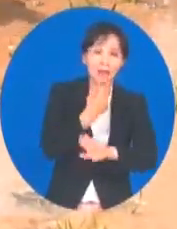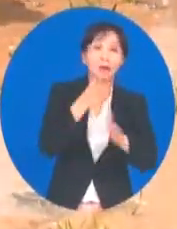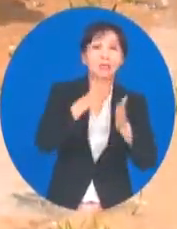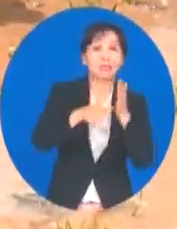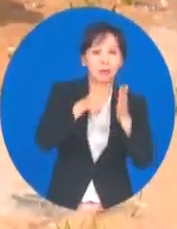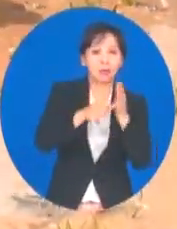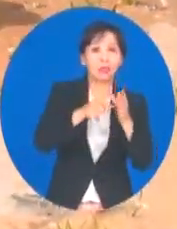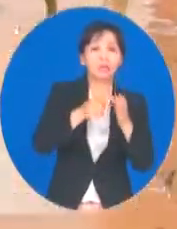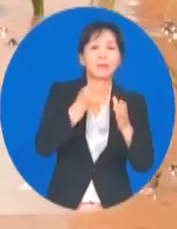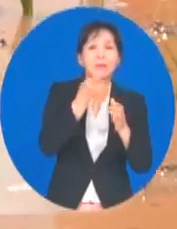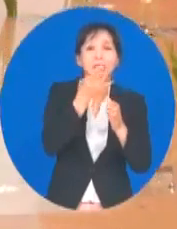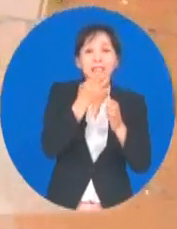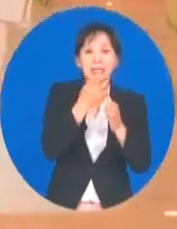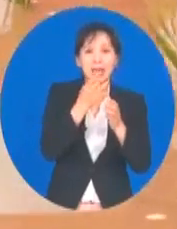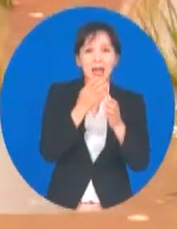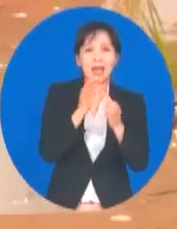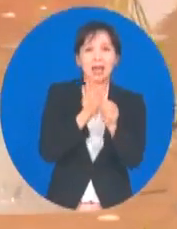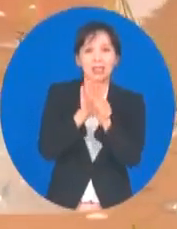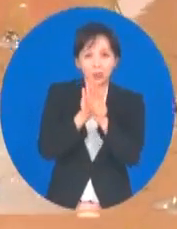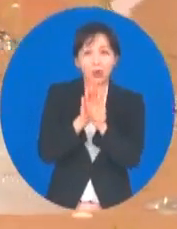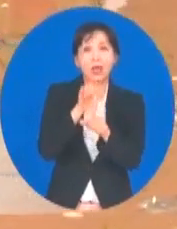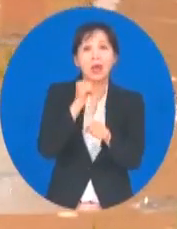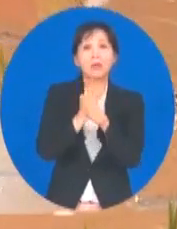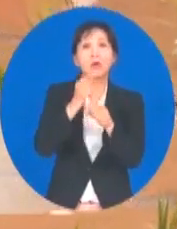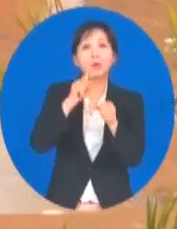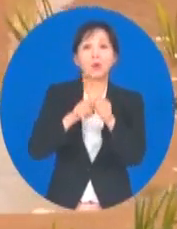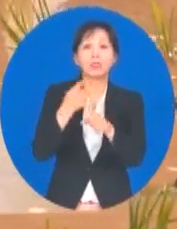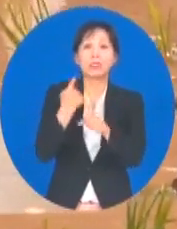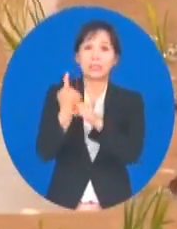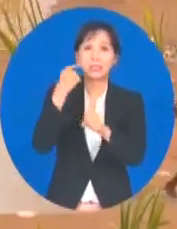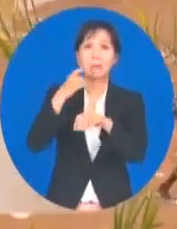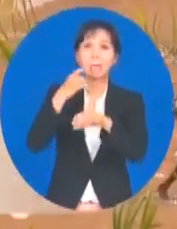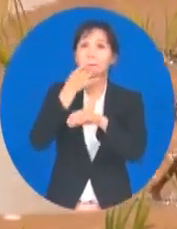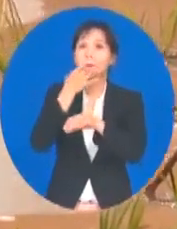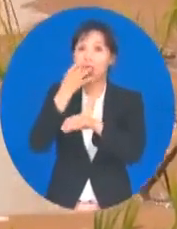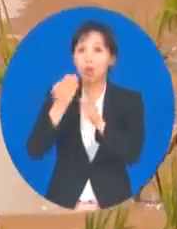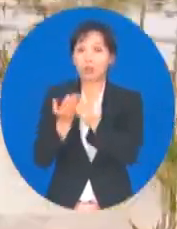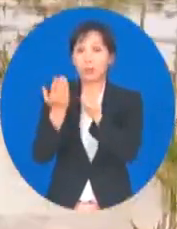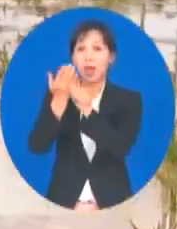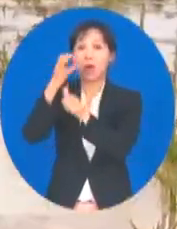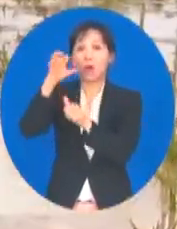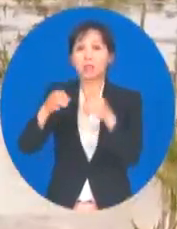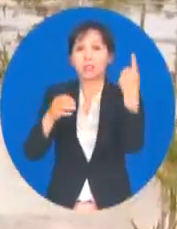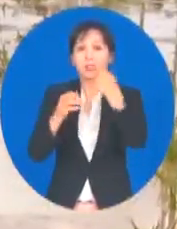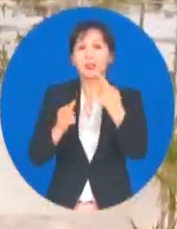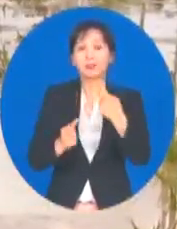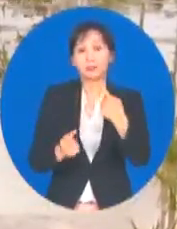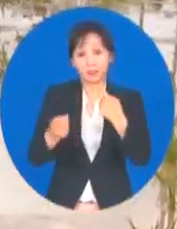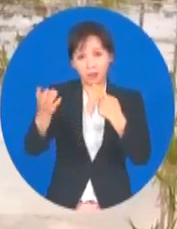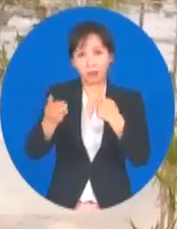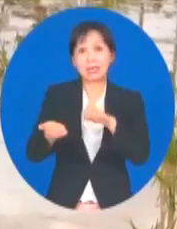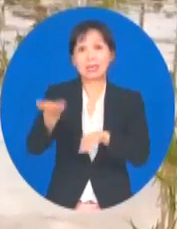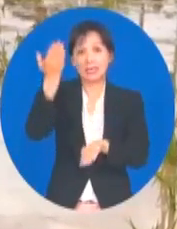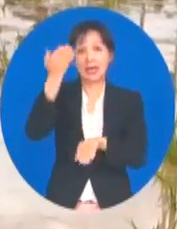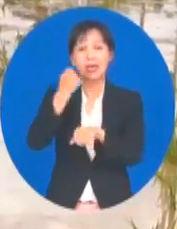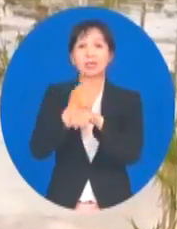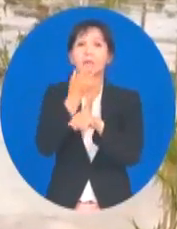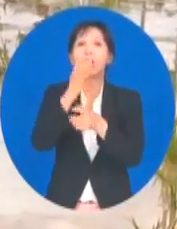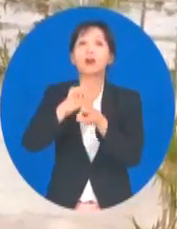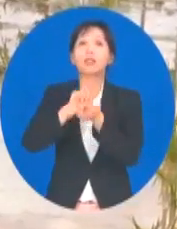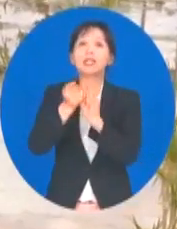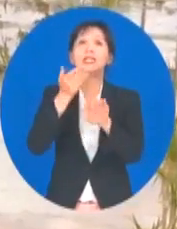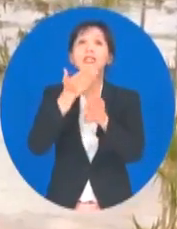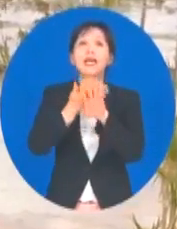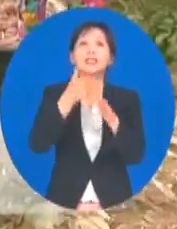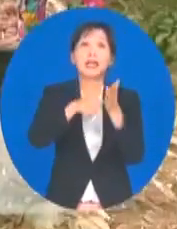식량 자급률을 높이기 위한 사업으로 지원 대상은 지난해 벼 재배 사실이 확인된 1000제곱미터 이상 농지에 벼